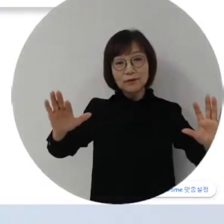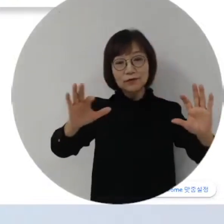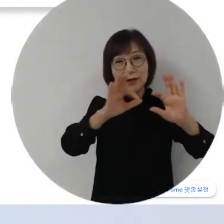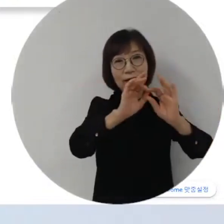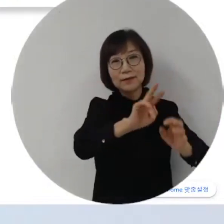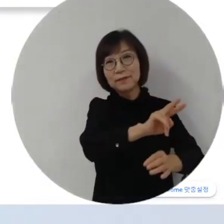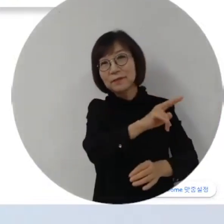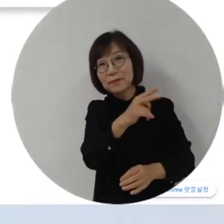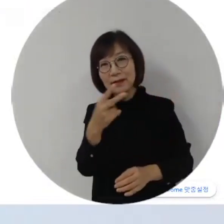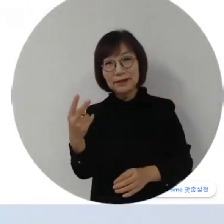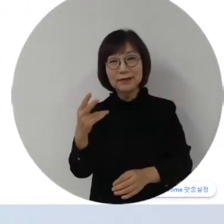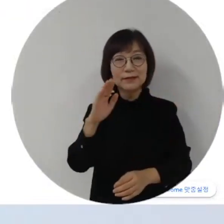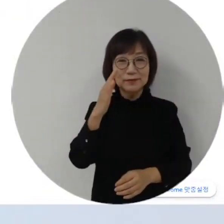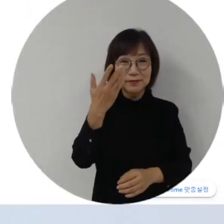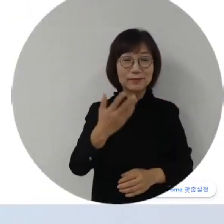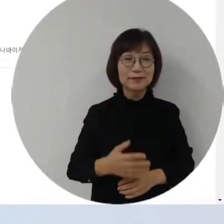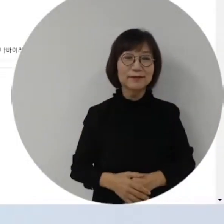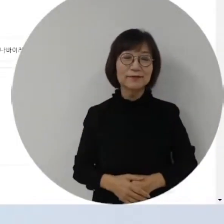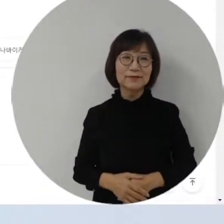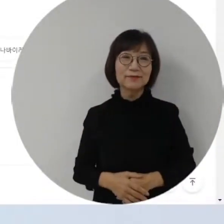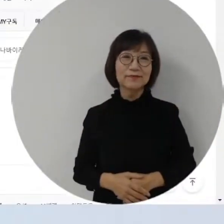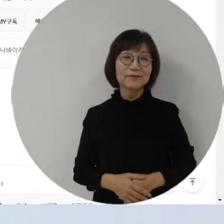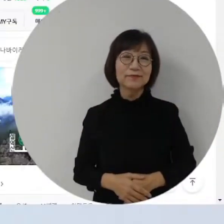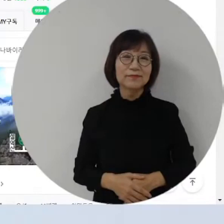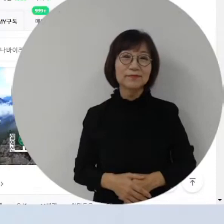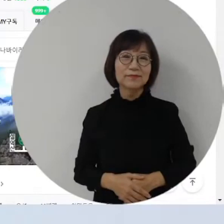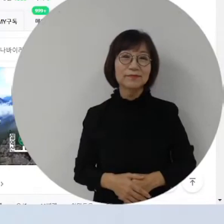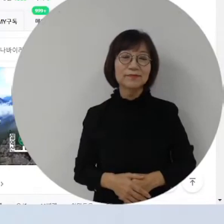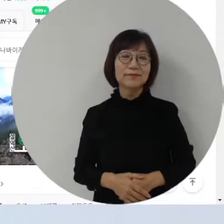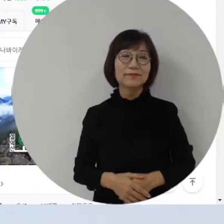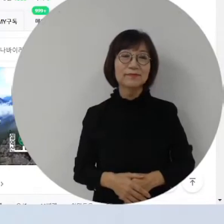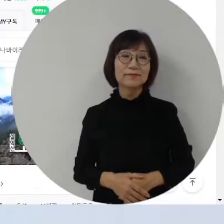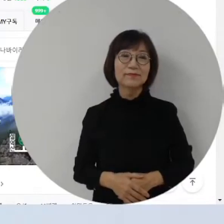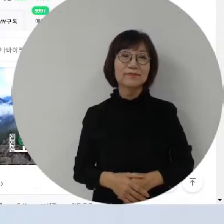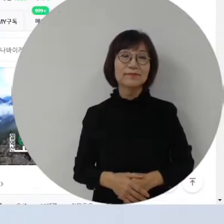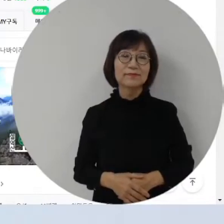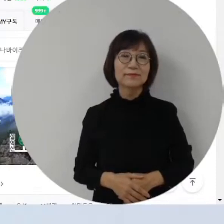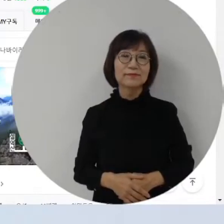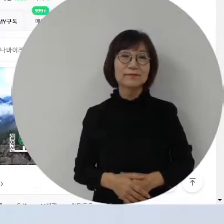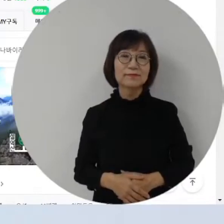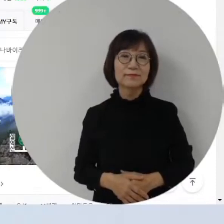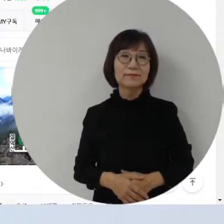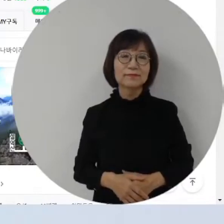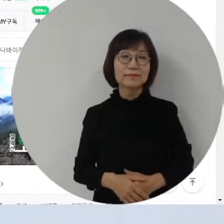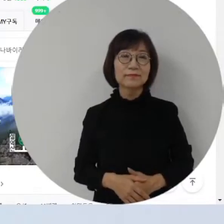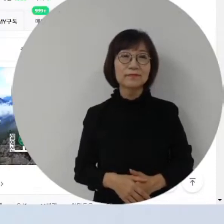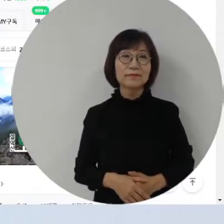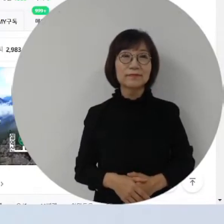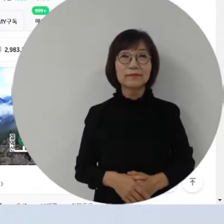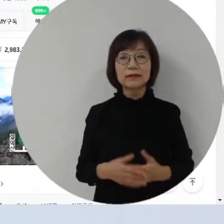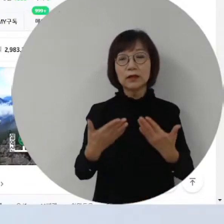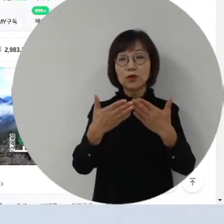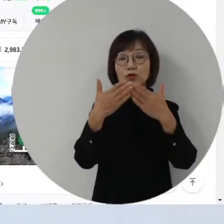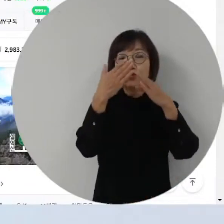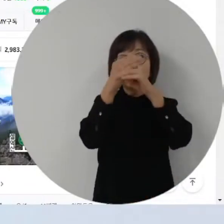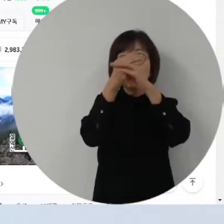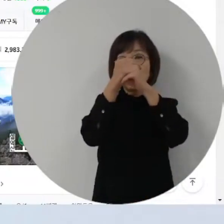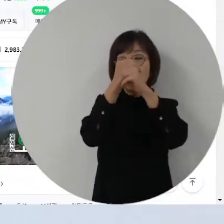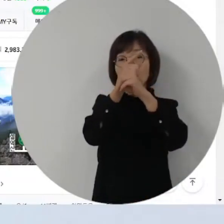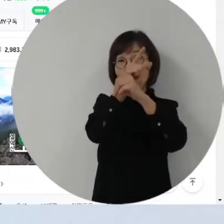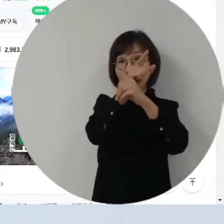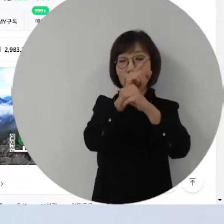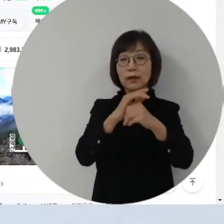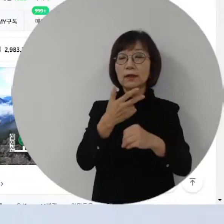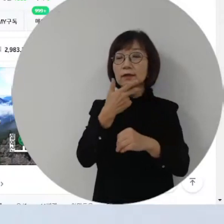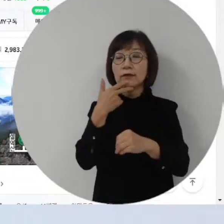주소 입력줄에다가 URL을 입력하고 들어가시면은요. 검색이 되지는 게 아니라 사이트에 바로